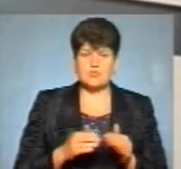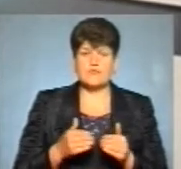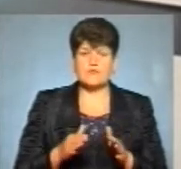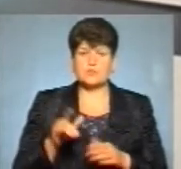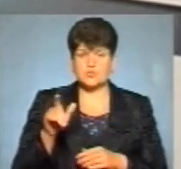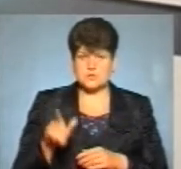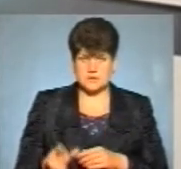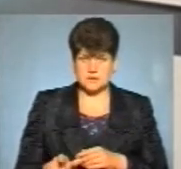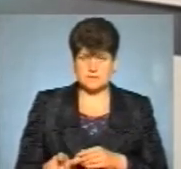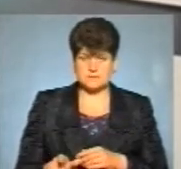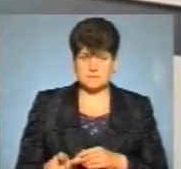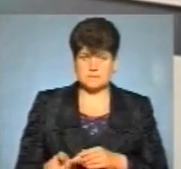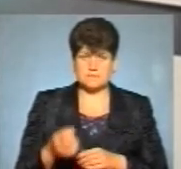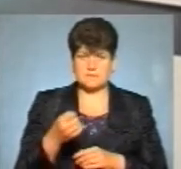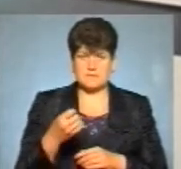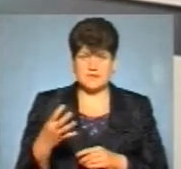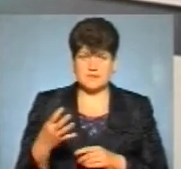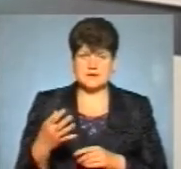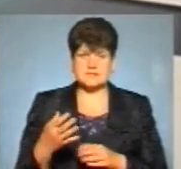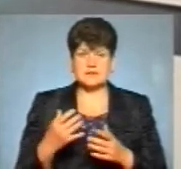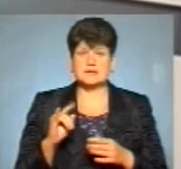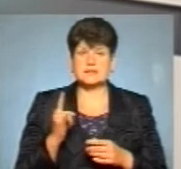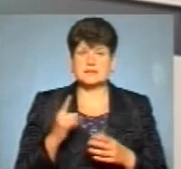випускник, 15-та дитина у сім'ї.